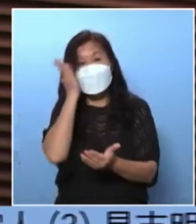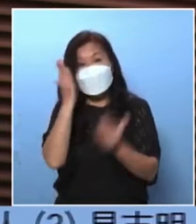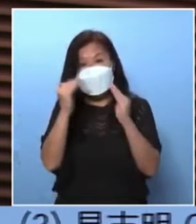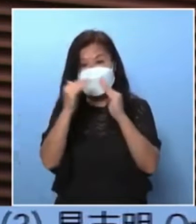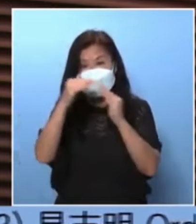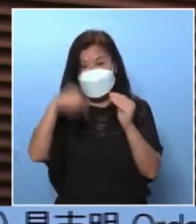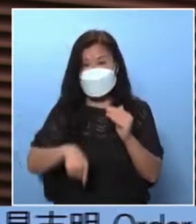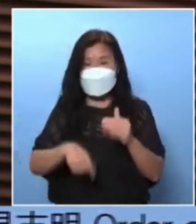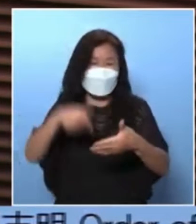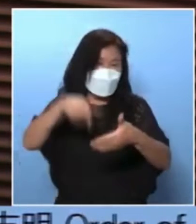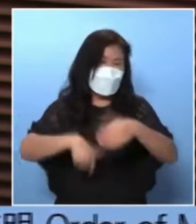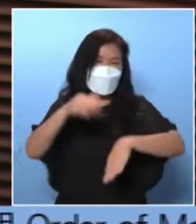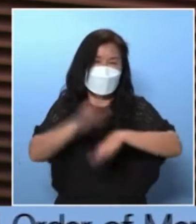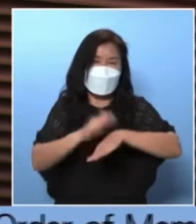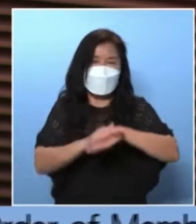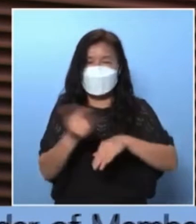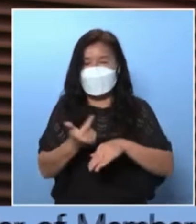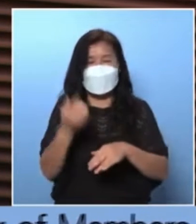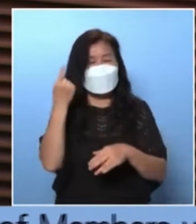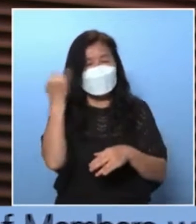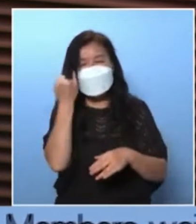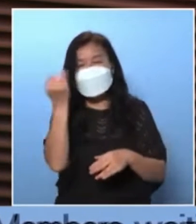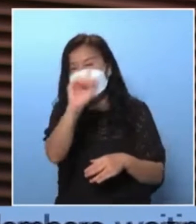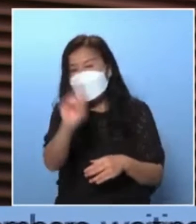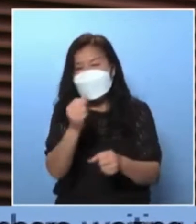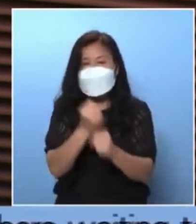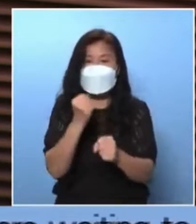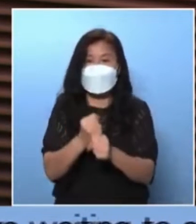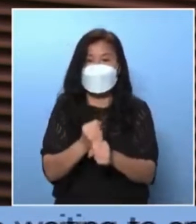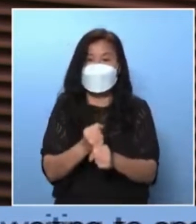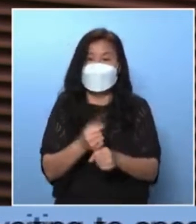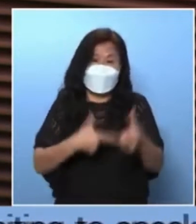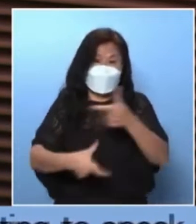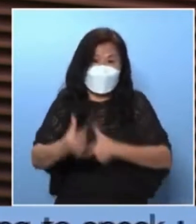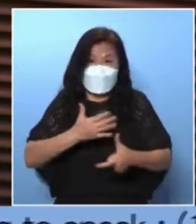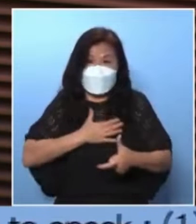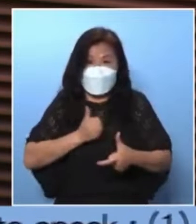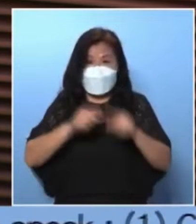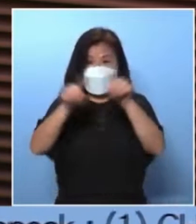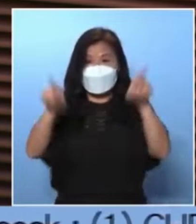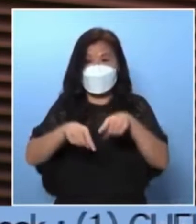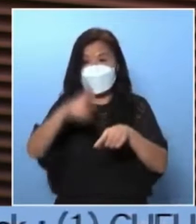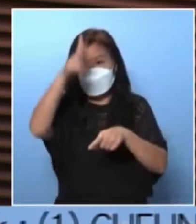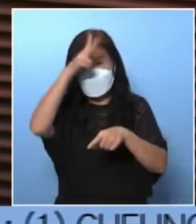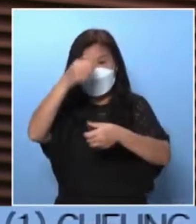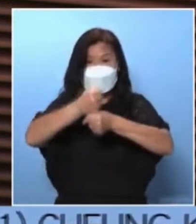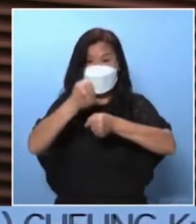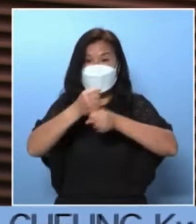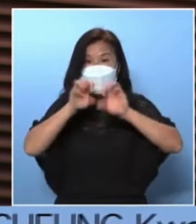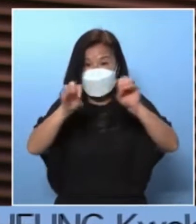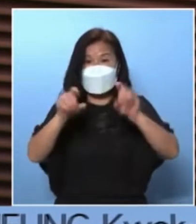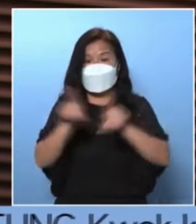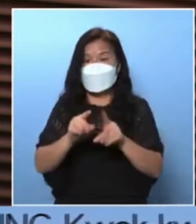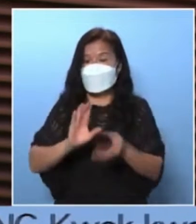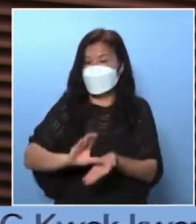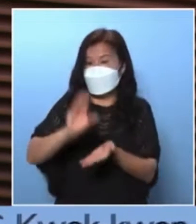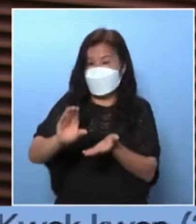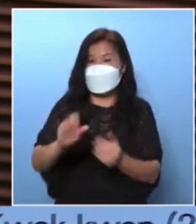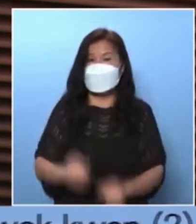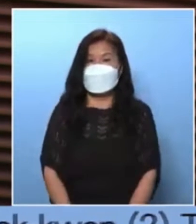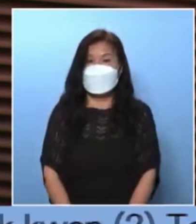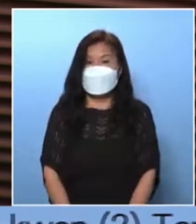問題根深蒂固，千頭萬緒，而預算案的主要作用是為施政報告提供資源。基